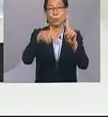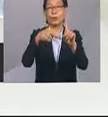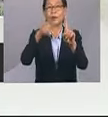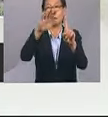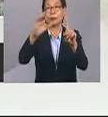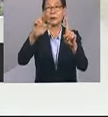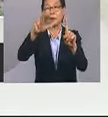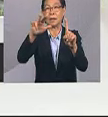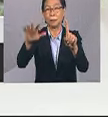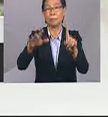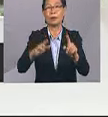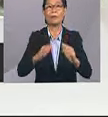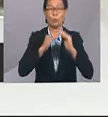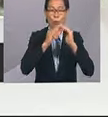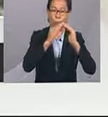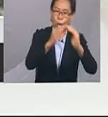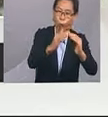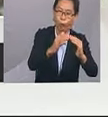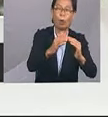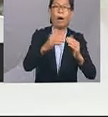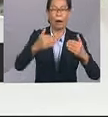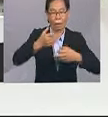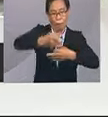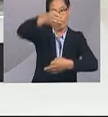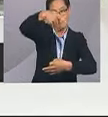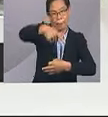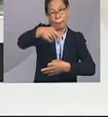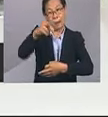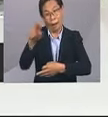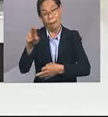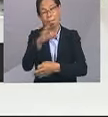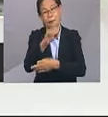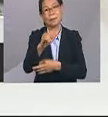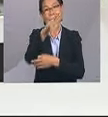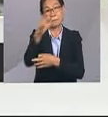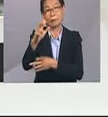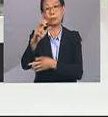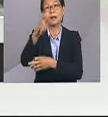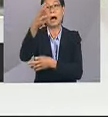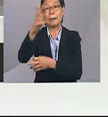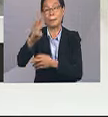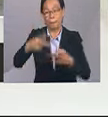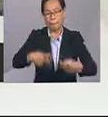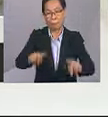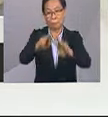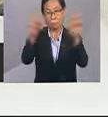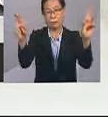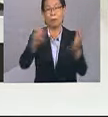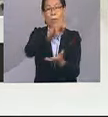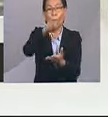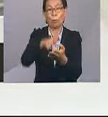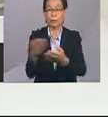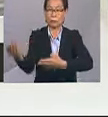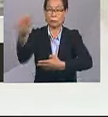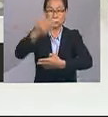1,535 kawasan perumahan termasuk PPR dan 316 pasaraya. Mengenai pusat